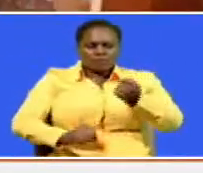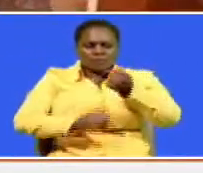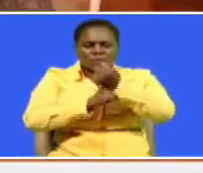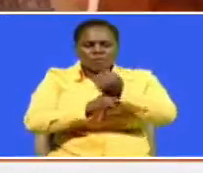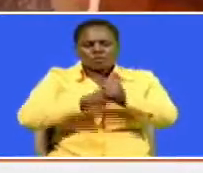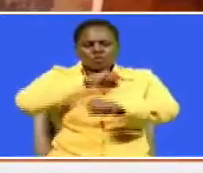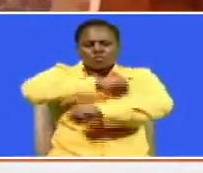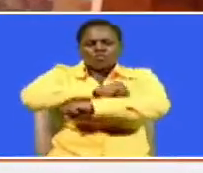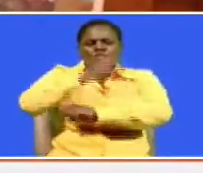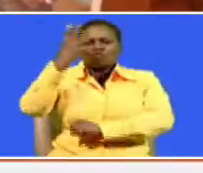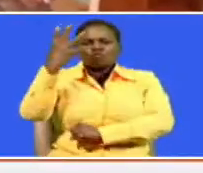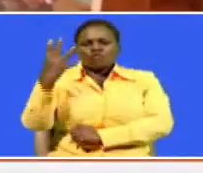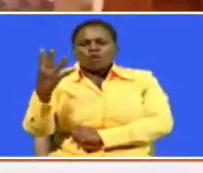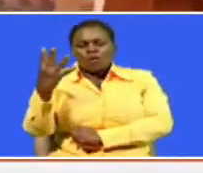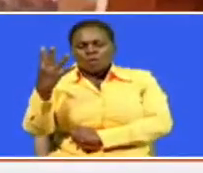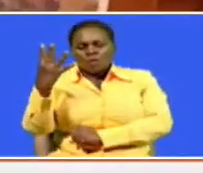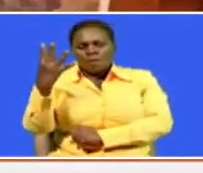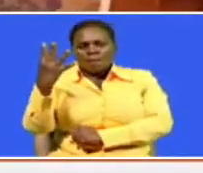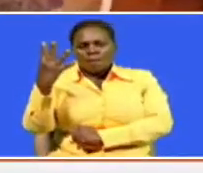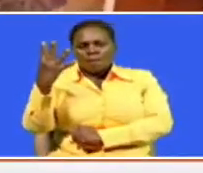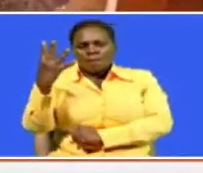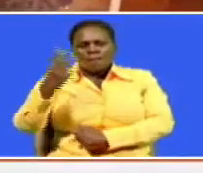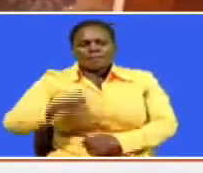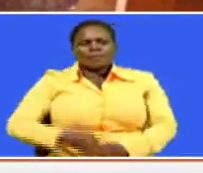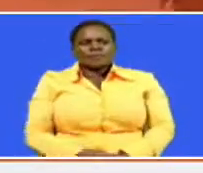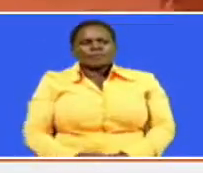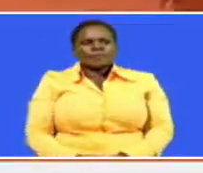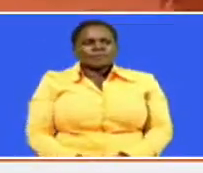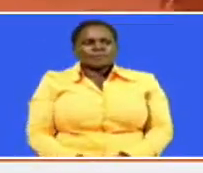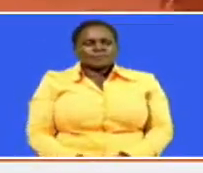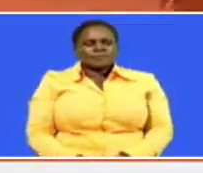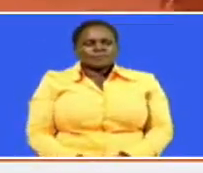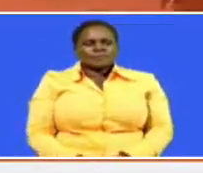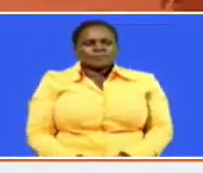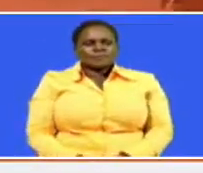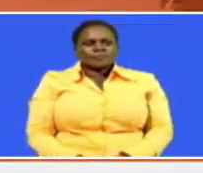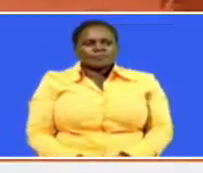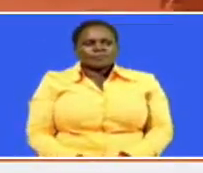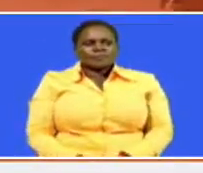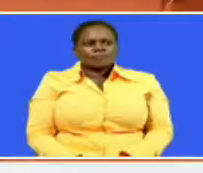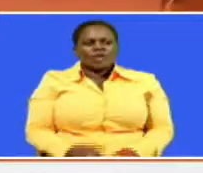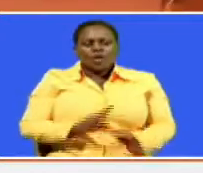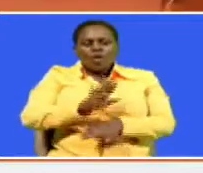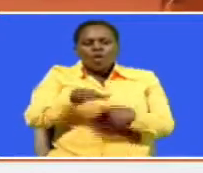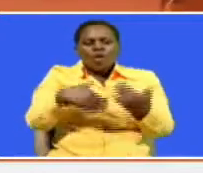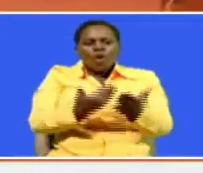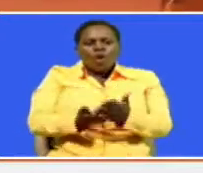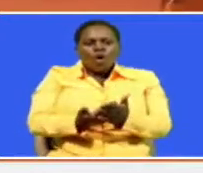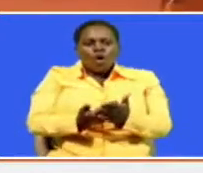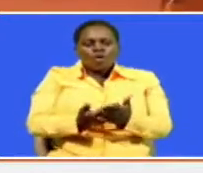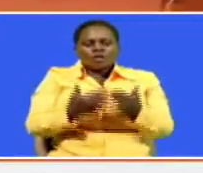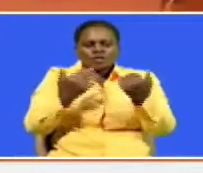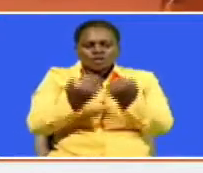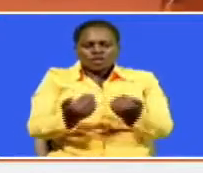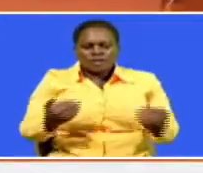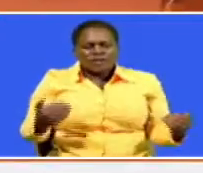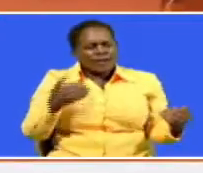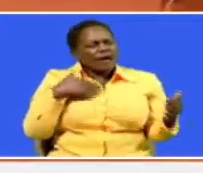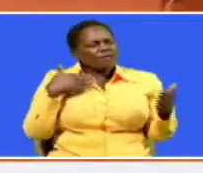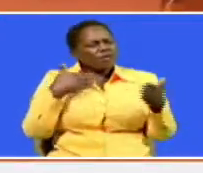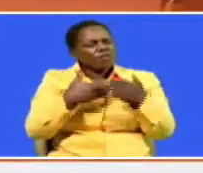4: Kajire, Mwambiti, Kileva na Kirumbi Primary. Na zote ziko na population na